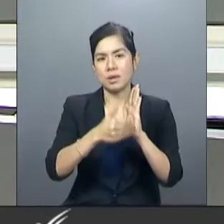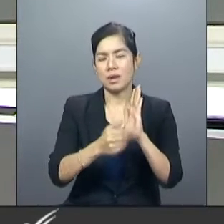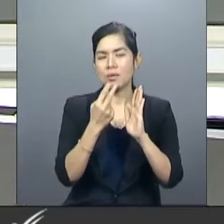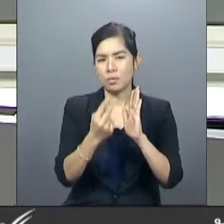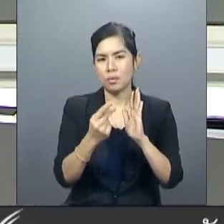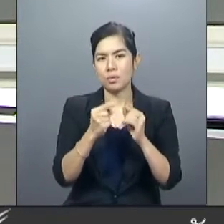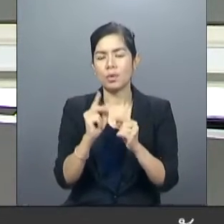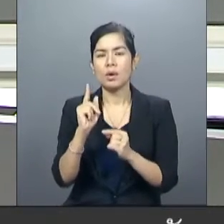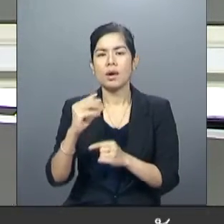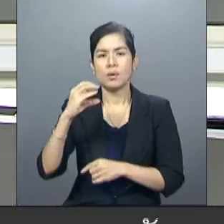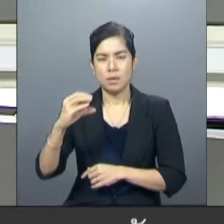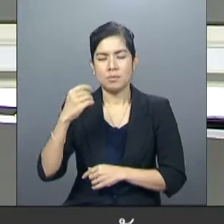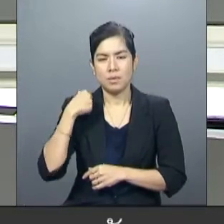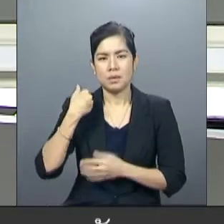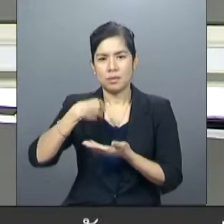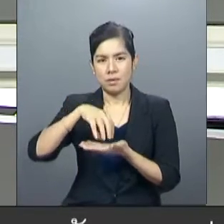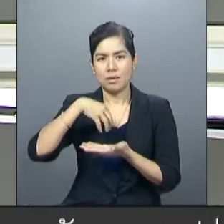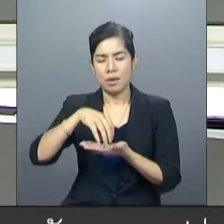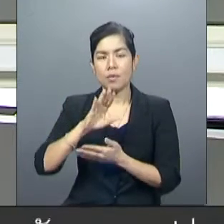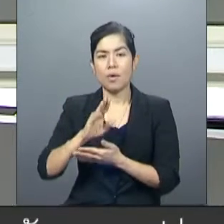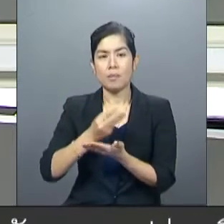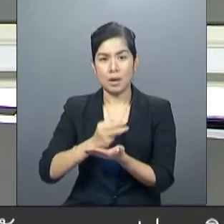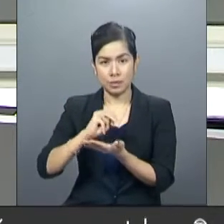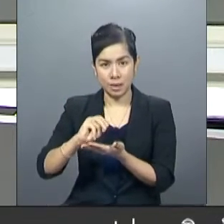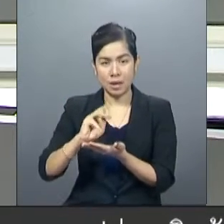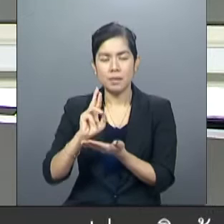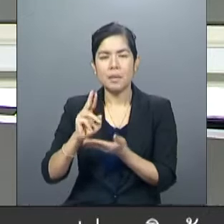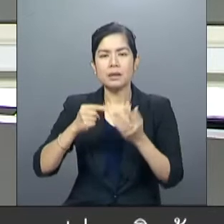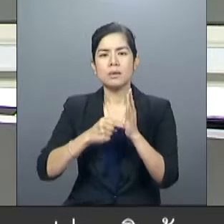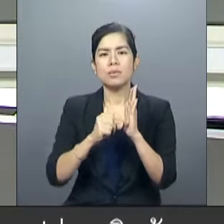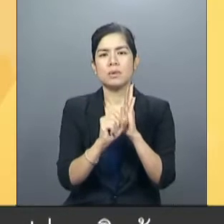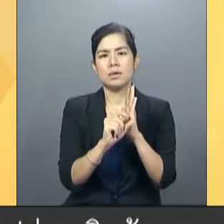าวพลเมืองสาขานิเทศศาสตร์มหาวิทยาลัยราชภัฏศรีสะเกษค่ะ